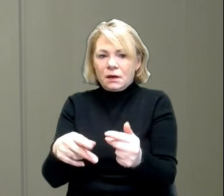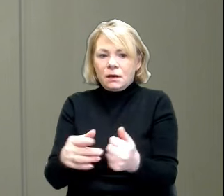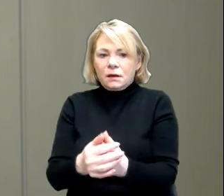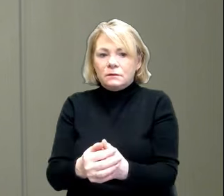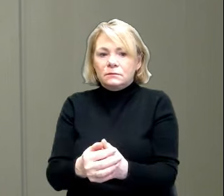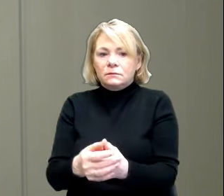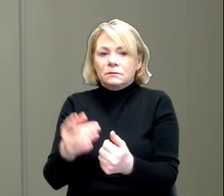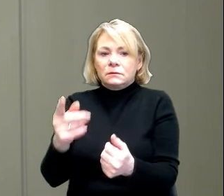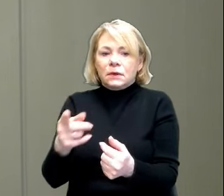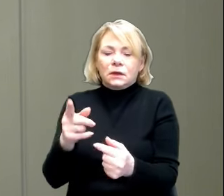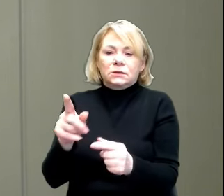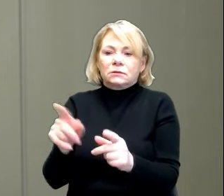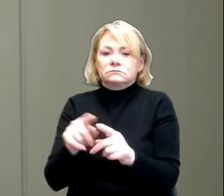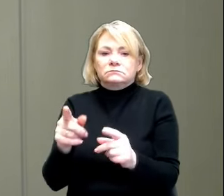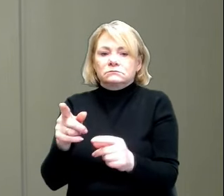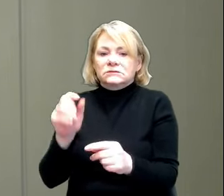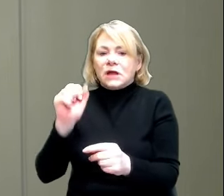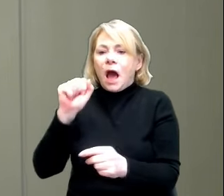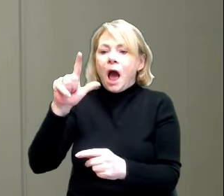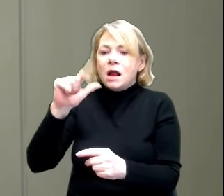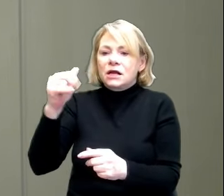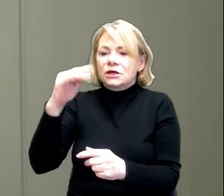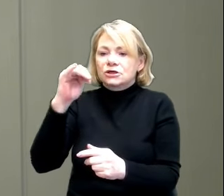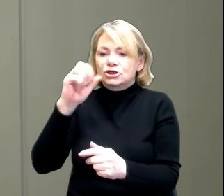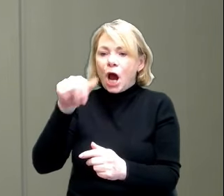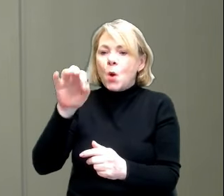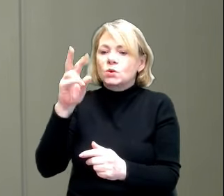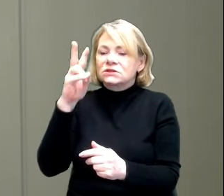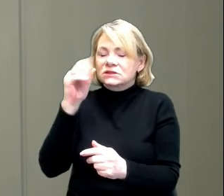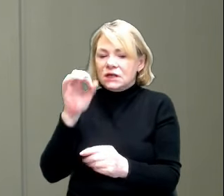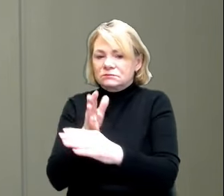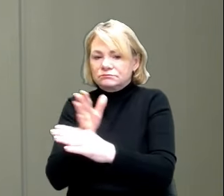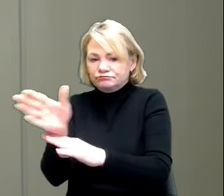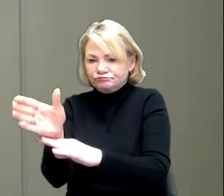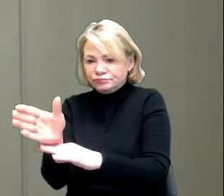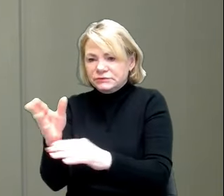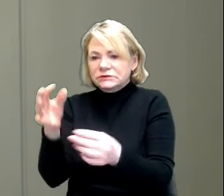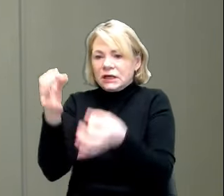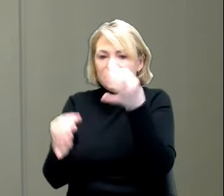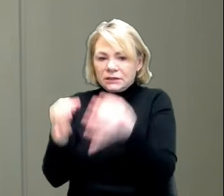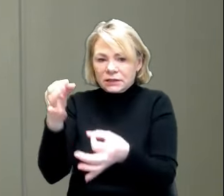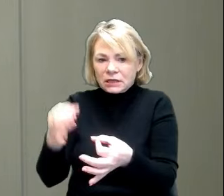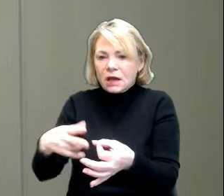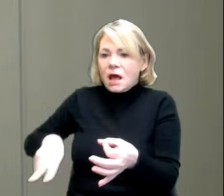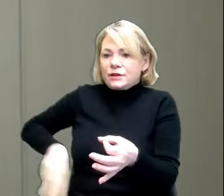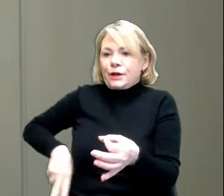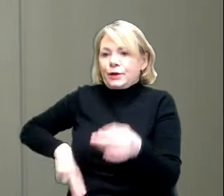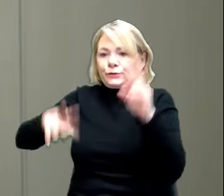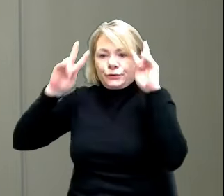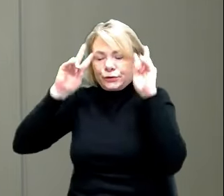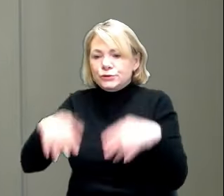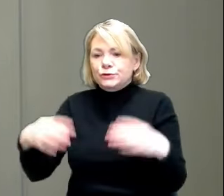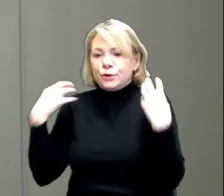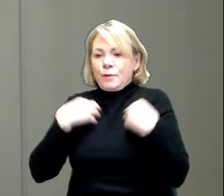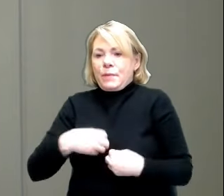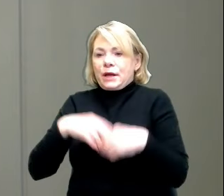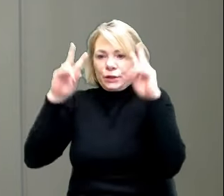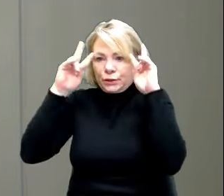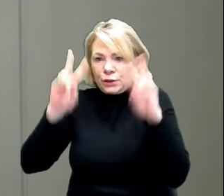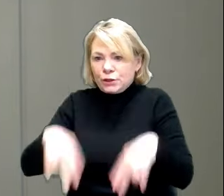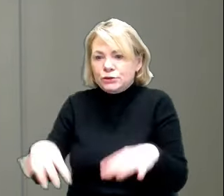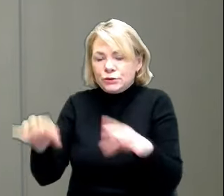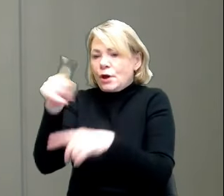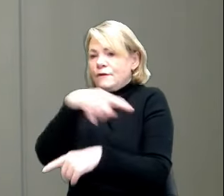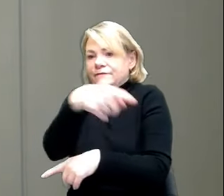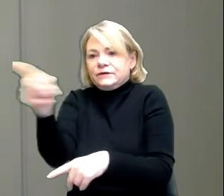nubėgęs į teismą ponas ališauskas nežinau direktorius apie tai nežino meras nežino niekas nežino reiškia paprašė